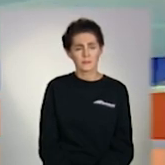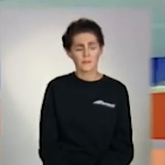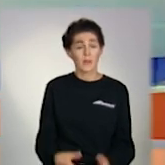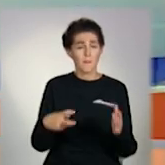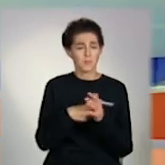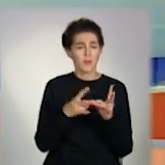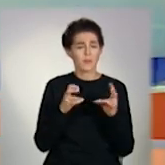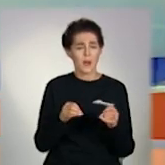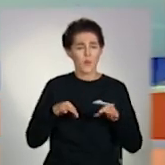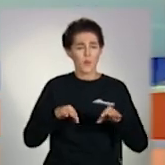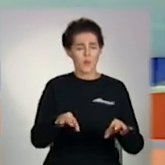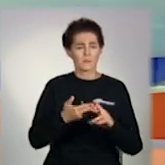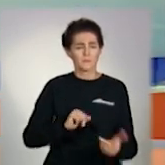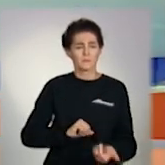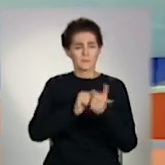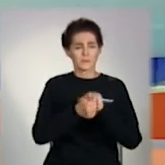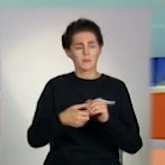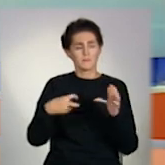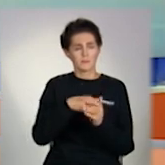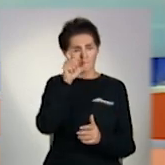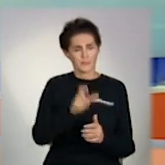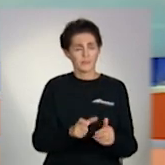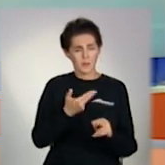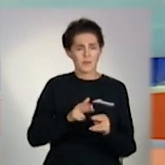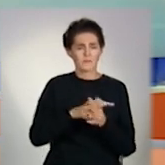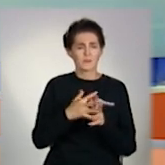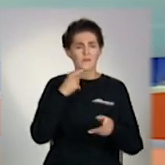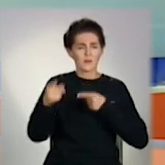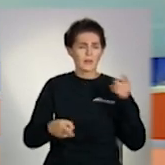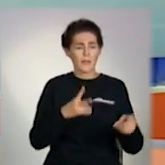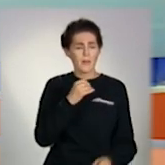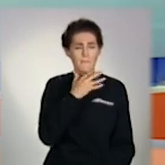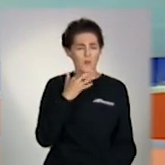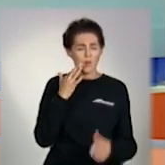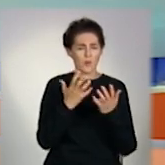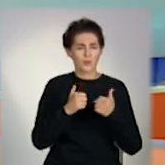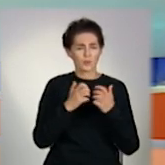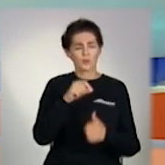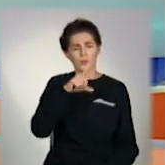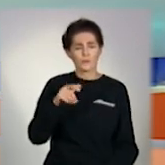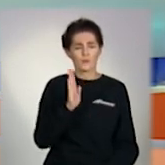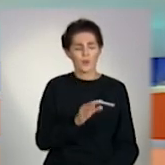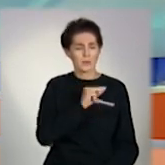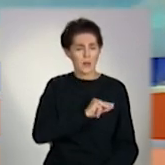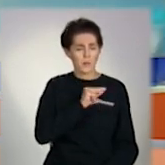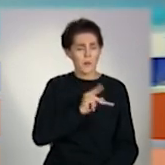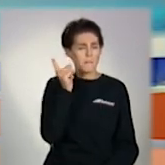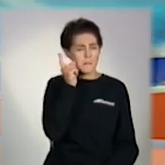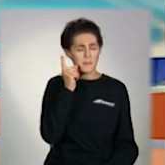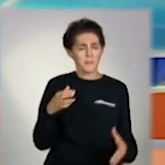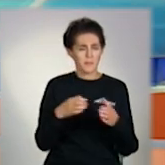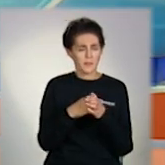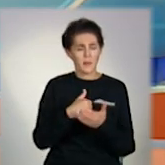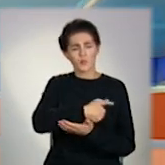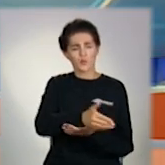Пошта на колесах замість листонож. В селах з невеликою чисельністю людей тепер працюватимуть мобільні бригади.